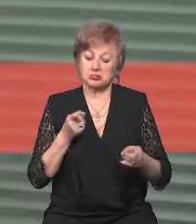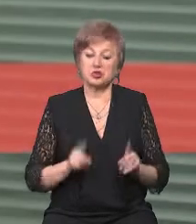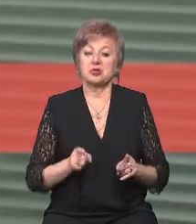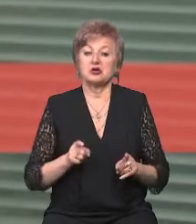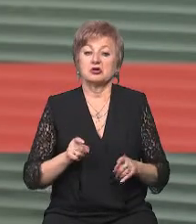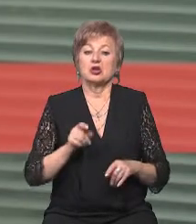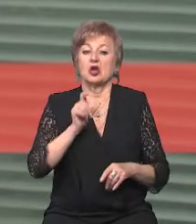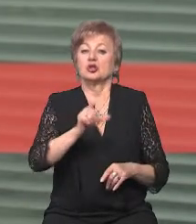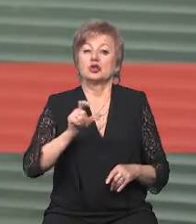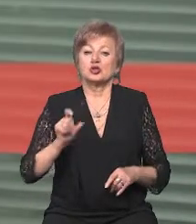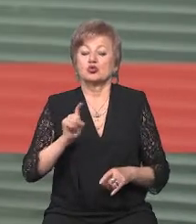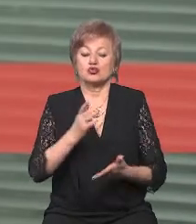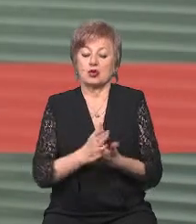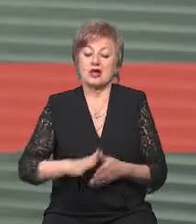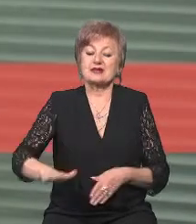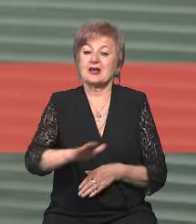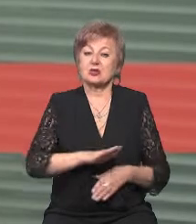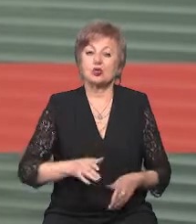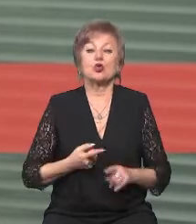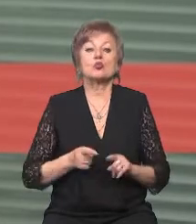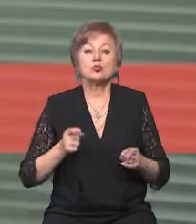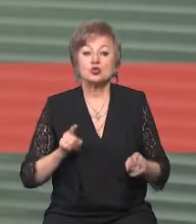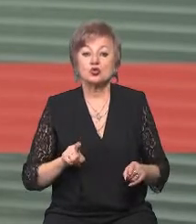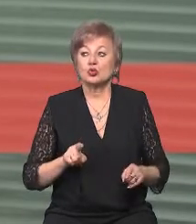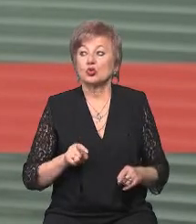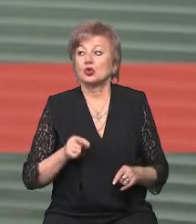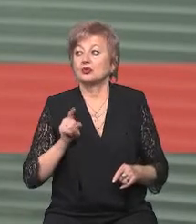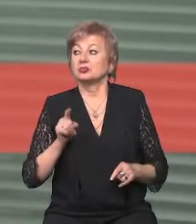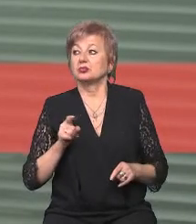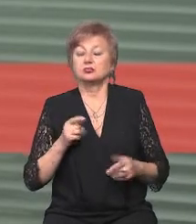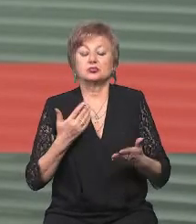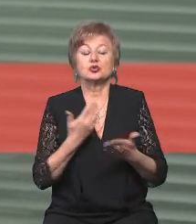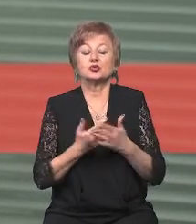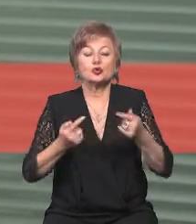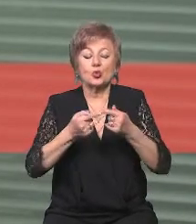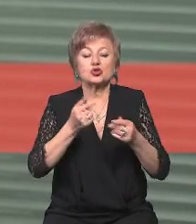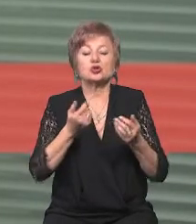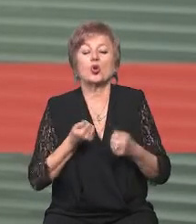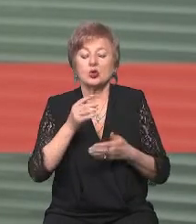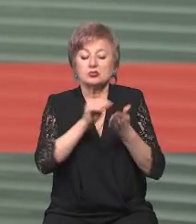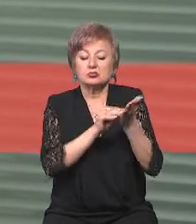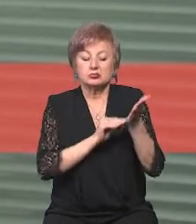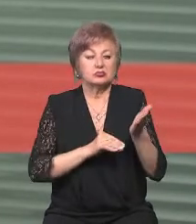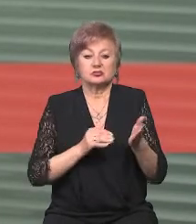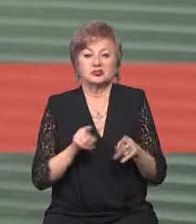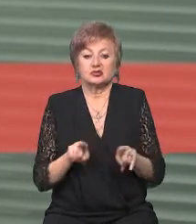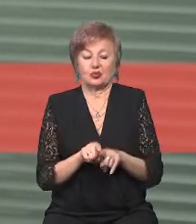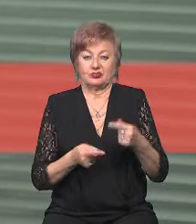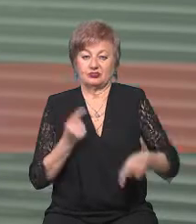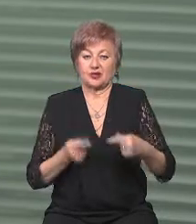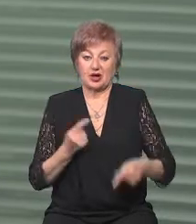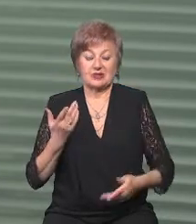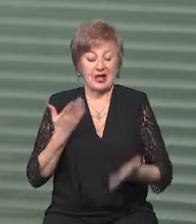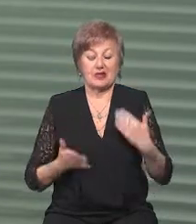яке є на території. Тому що воно різниця від тої статистики, яку ми маємо, яку ми мали на момент створення. Тобто, якщо ми